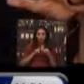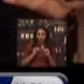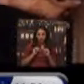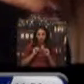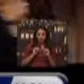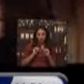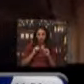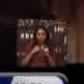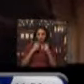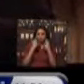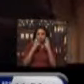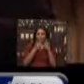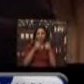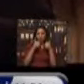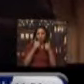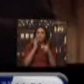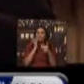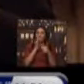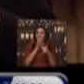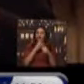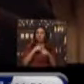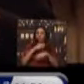معظم الشعب المصري.